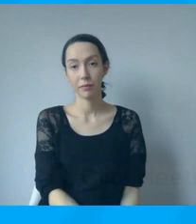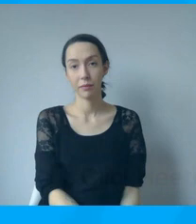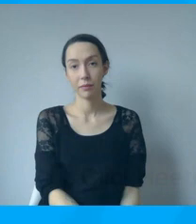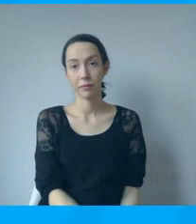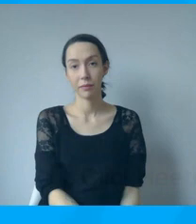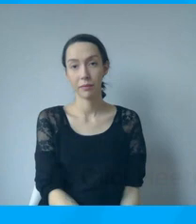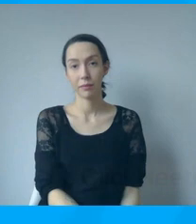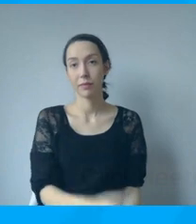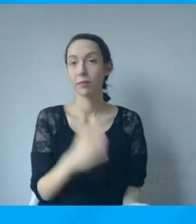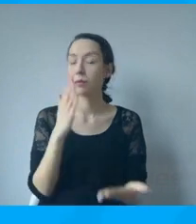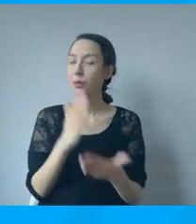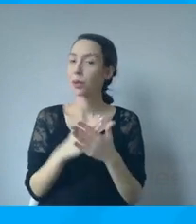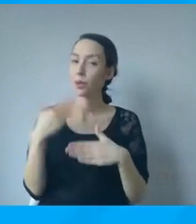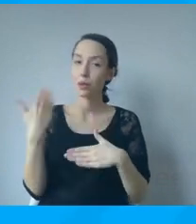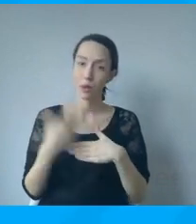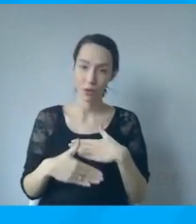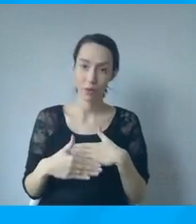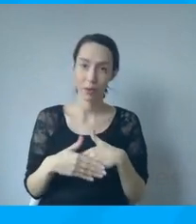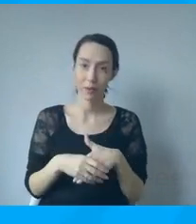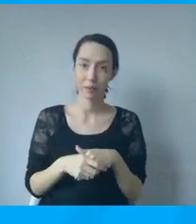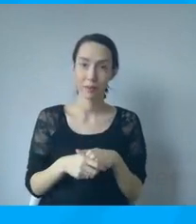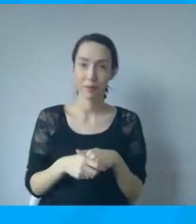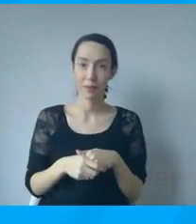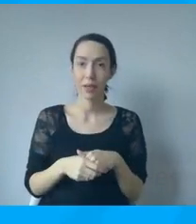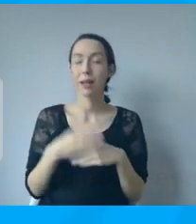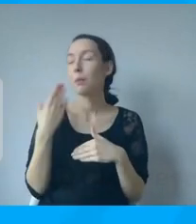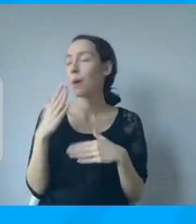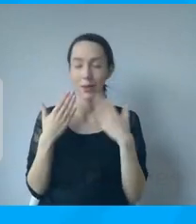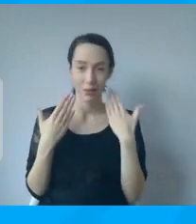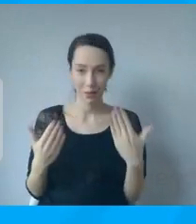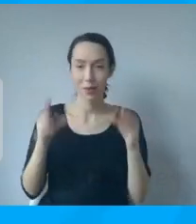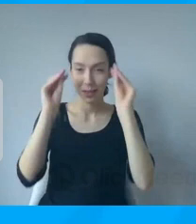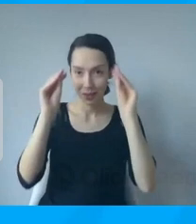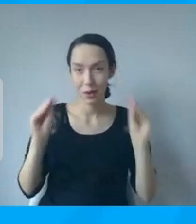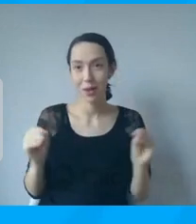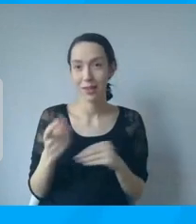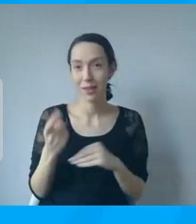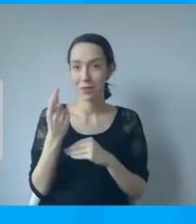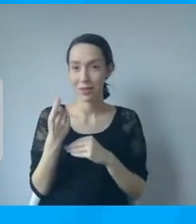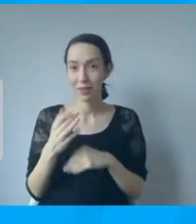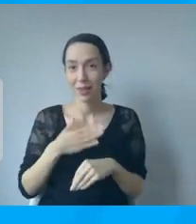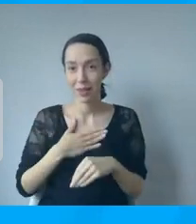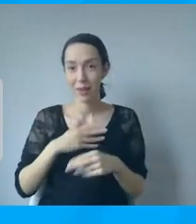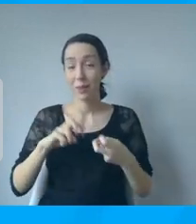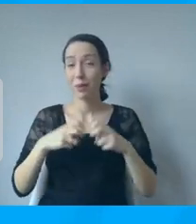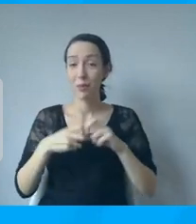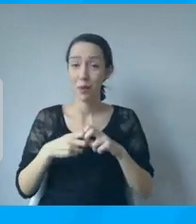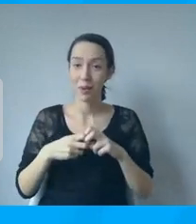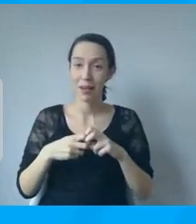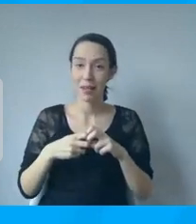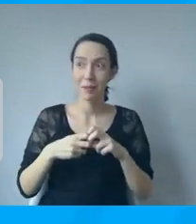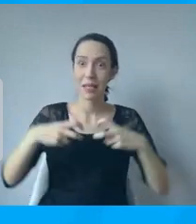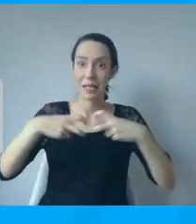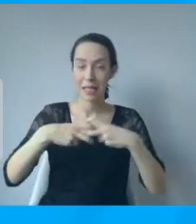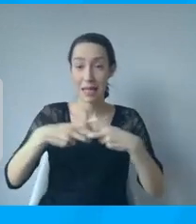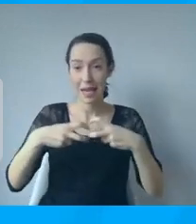Dobra, to już chyba wszystkie pytania. Słuchajcie, ja również dziękuję za szkolenie. Muszę się przyznać, że przez chwilę miałam problem z internetem i nic mi tutaj